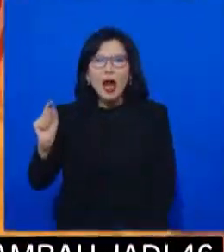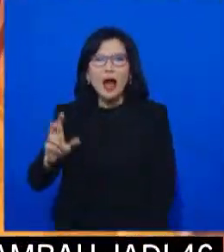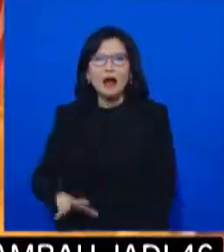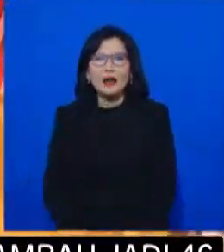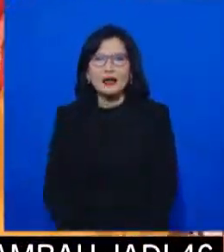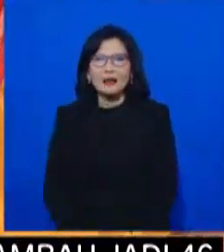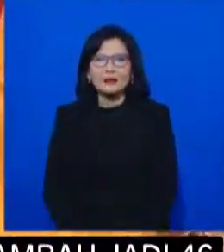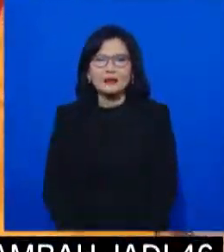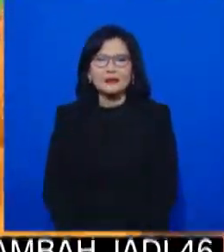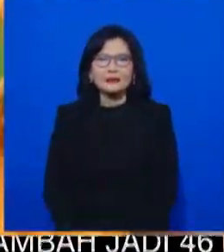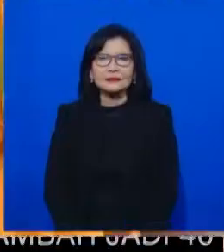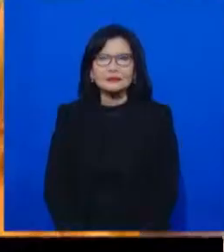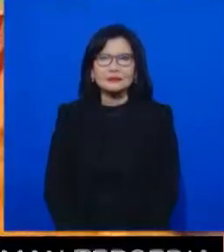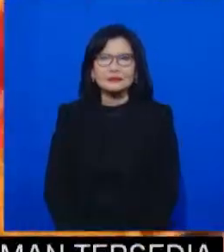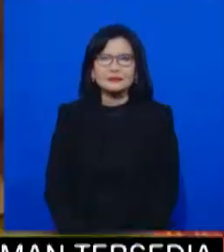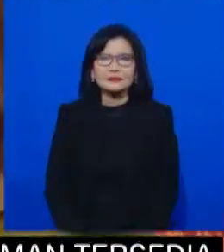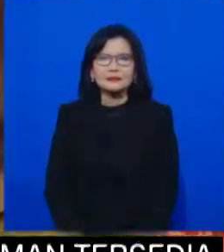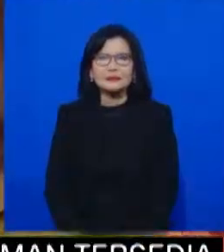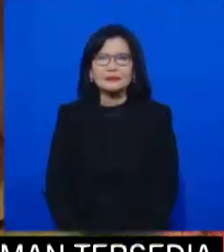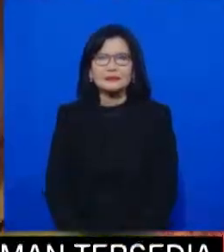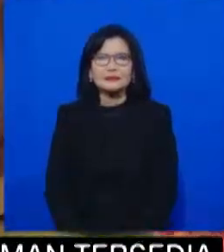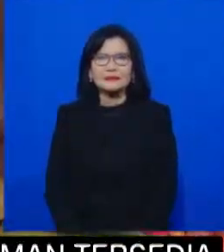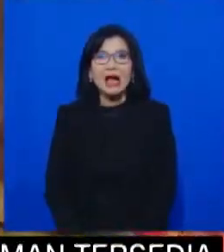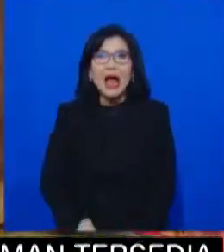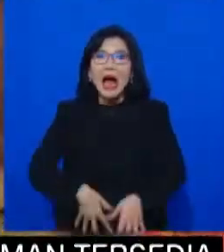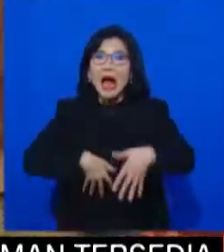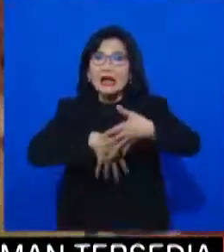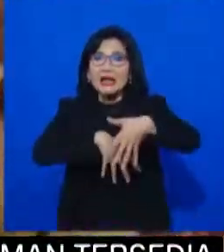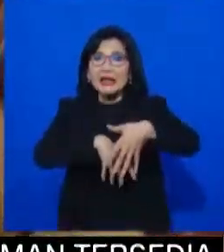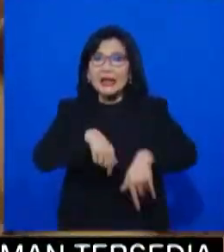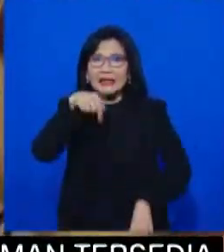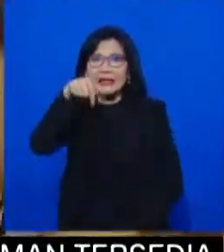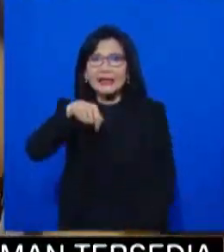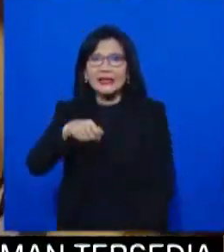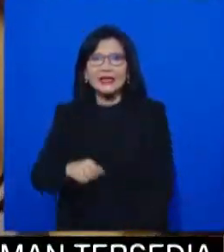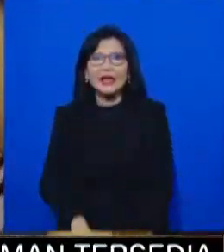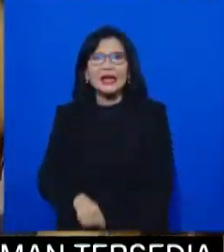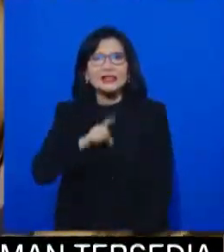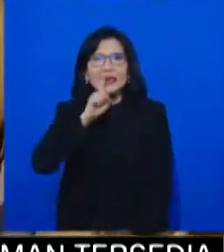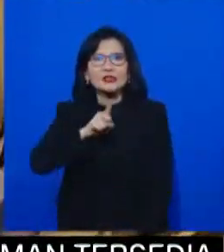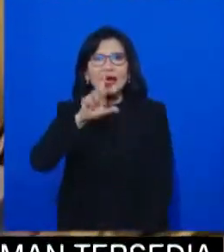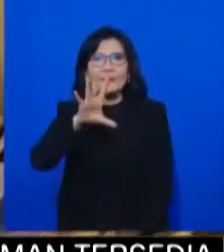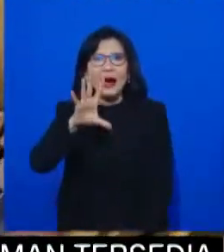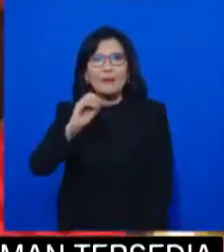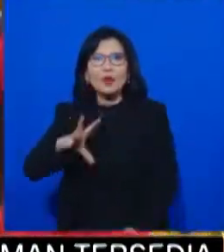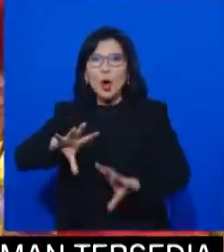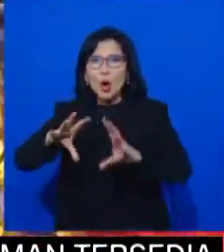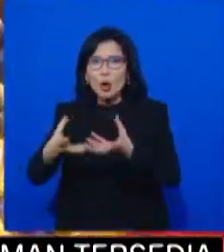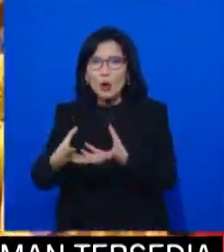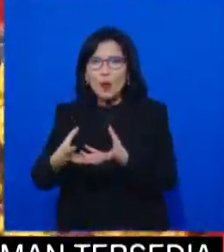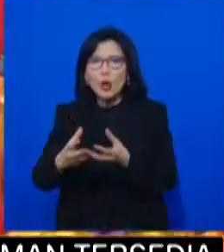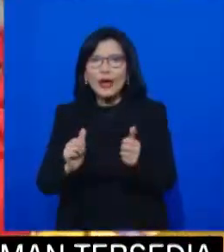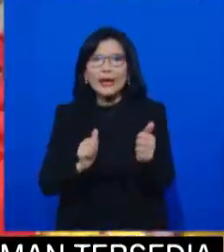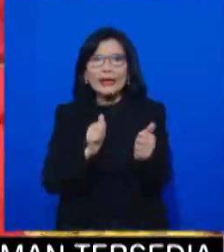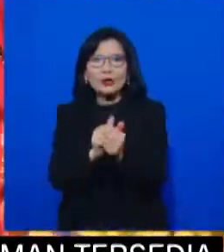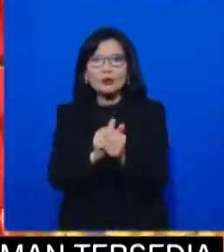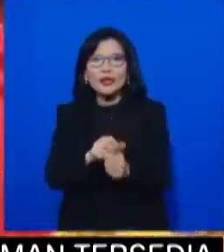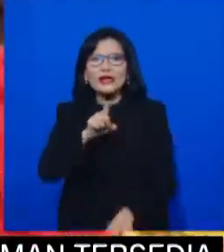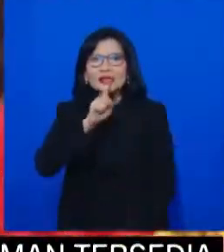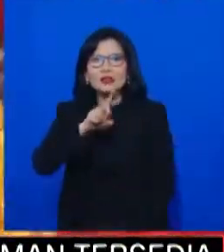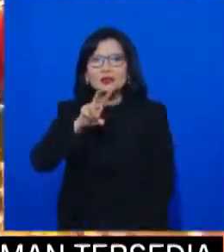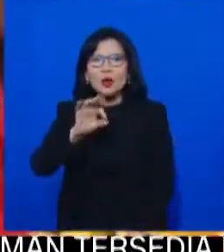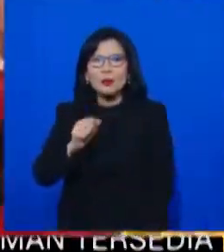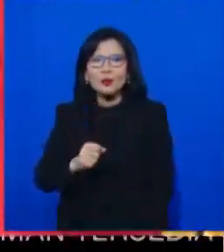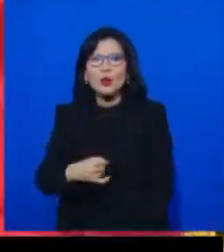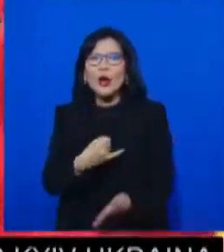di Subang. Pergelaran kolosal sisingaan diikuti oleh 150 kelompok sisingaan pelajar dan 120 kelompok kesenian